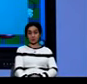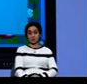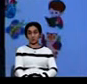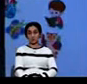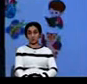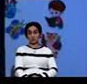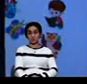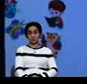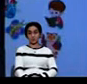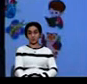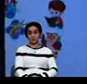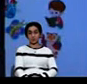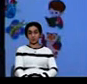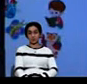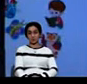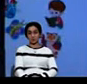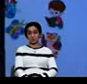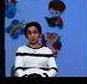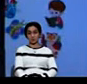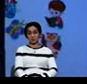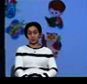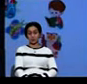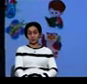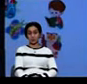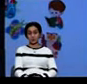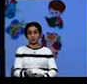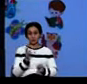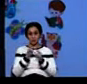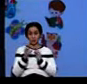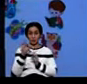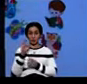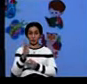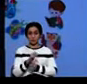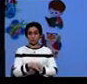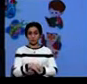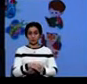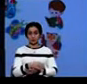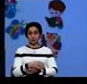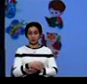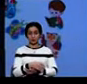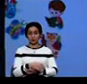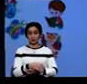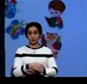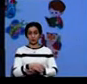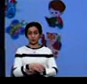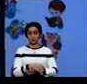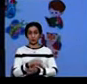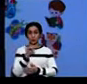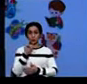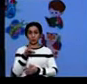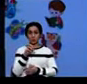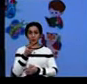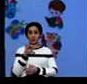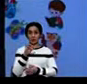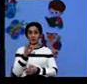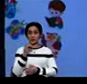поставим? Молодцы, правильно заметили. Окончание ов. Читаем предложение. У